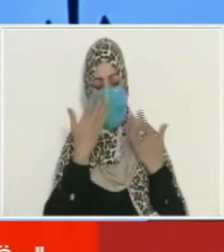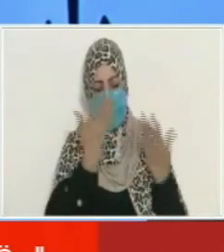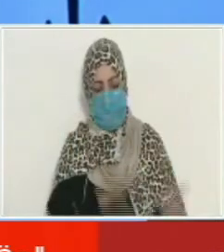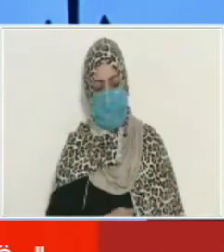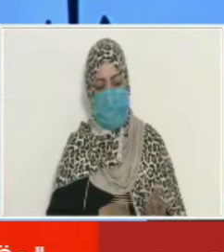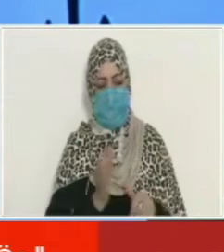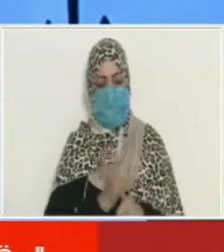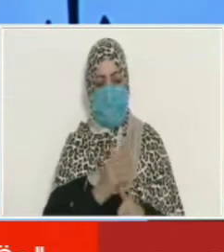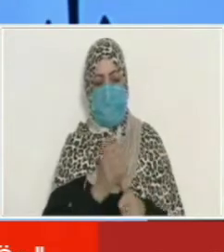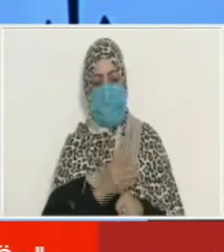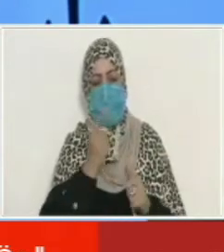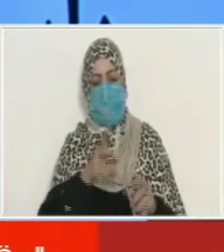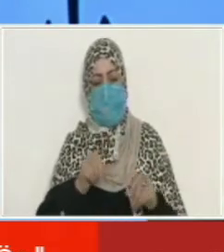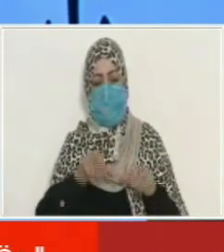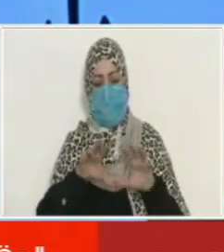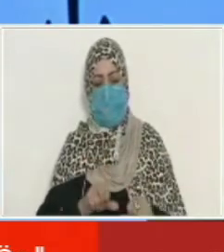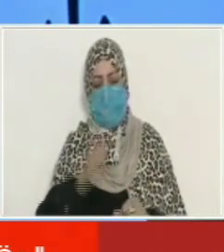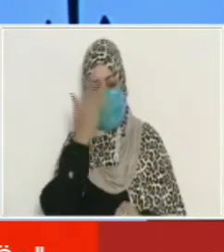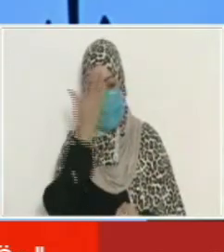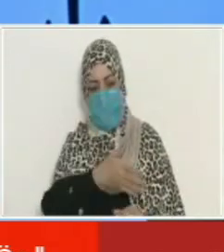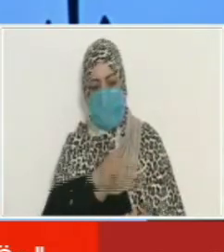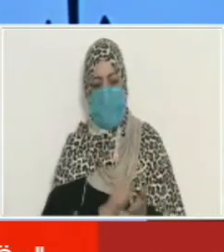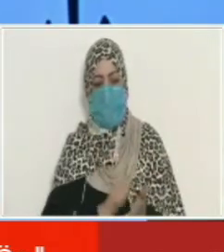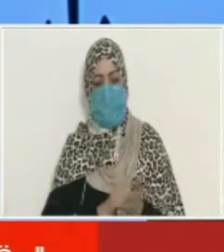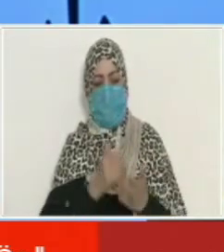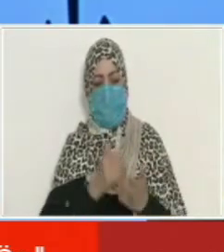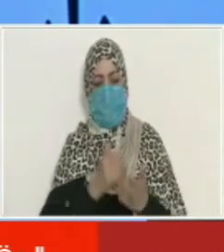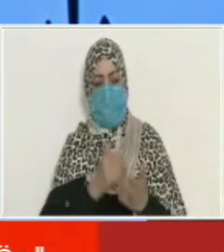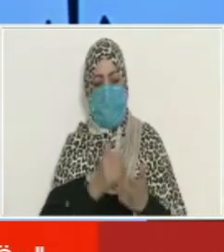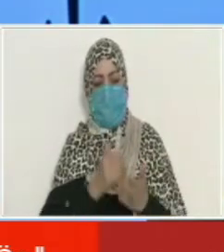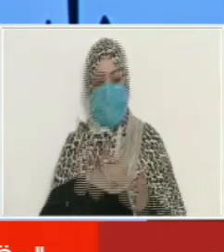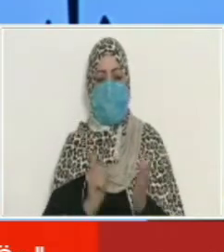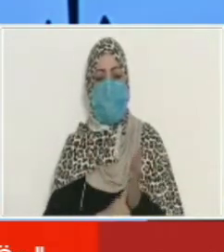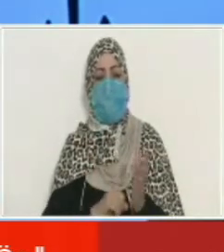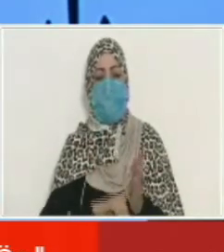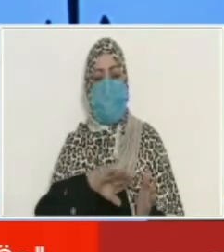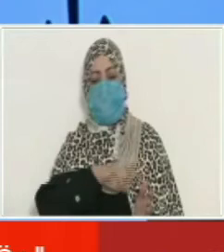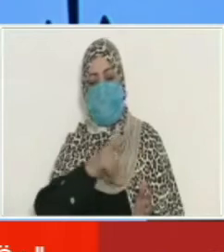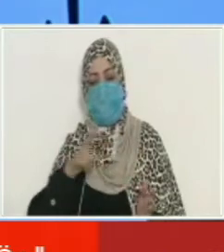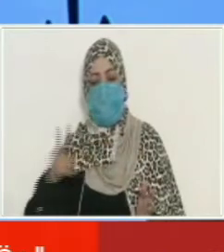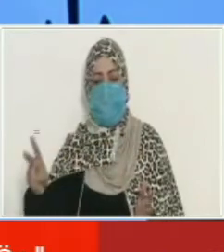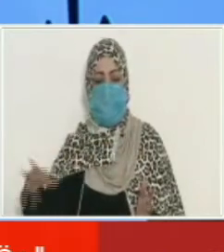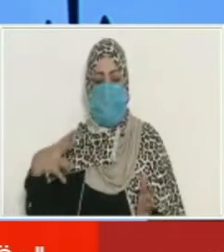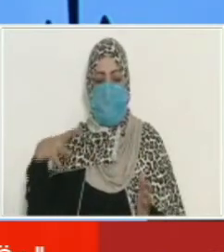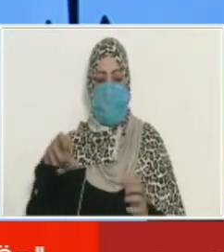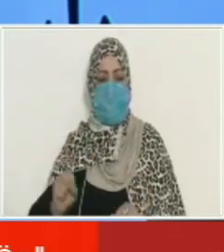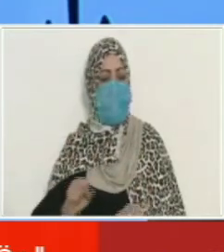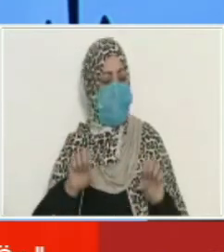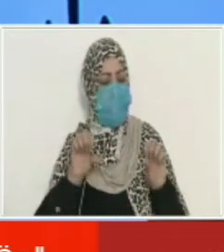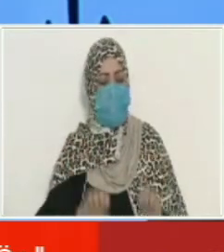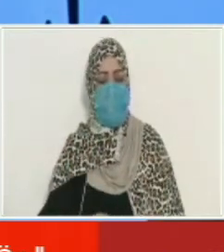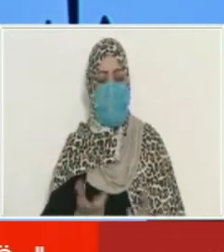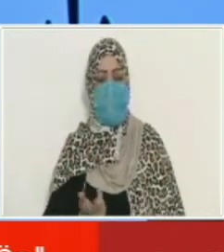باطلة، الهبة بطلت من أصلها، فعادت الجميع عليهم أن يقسموا الجميع